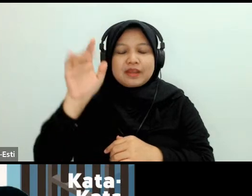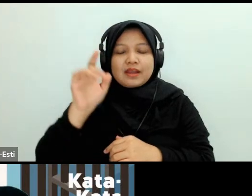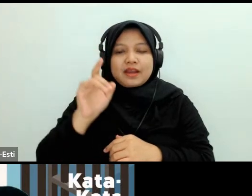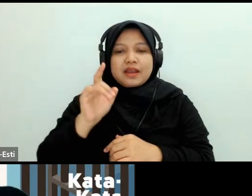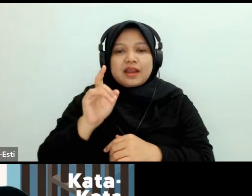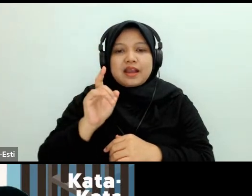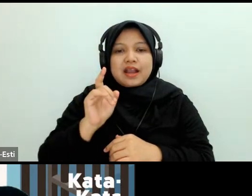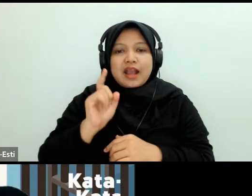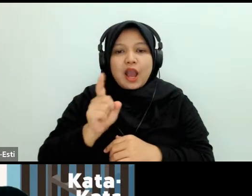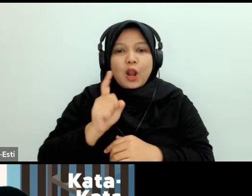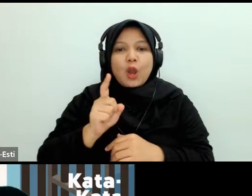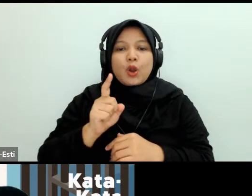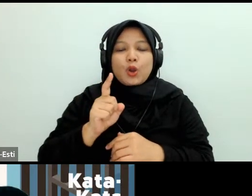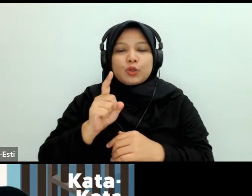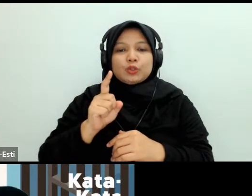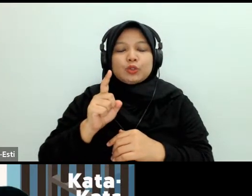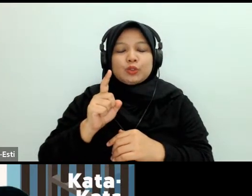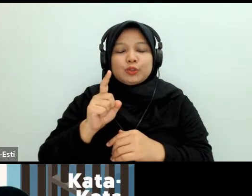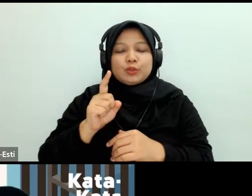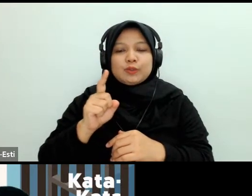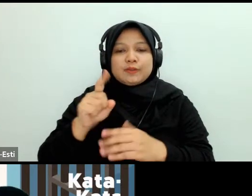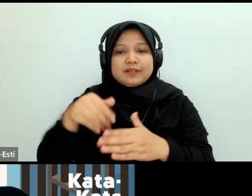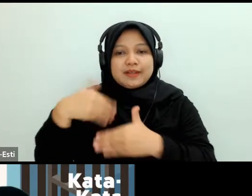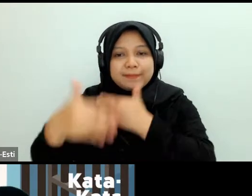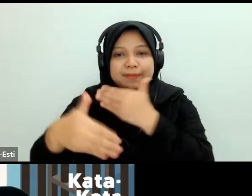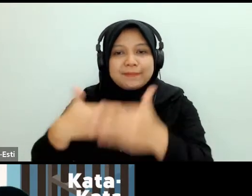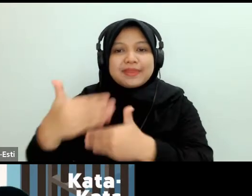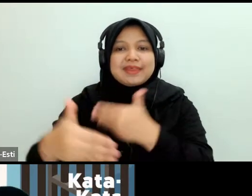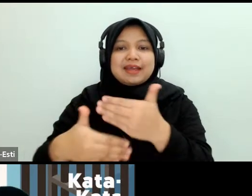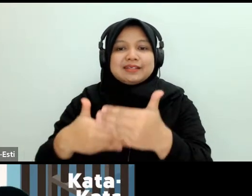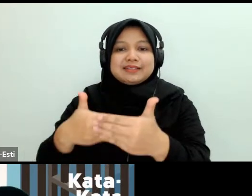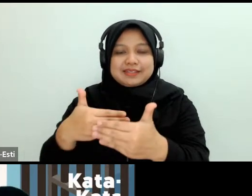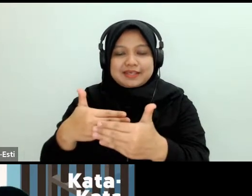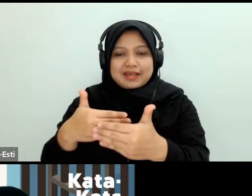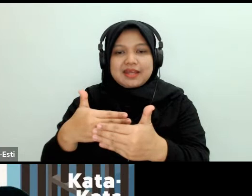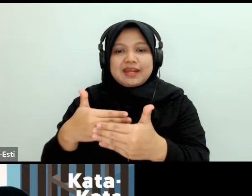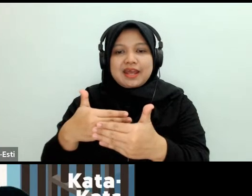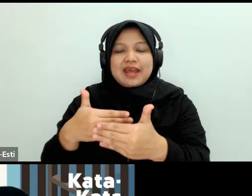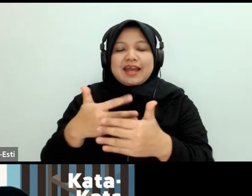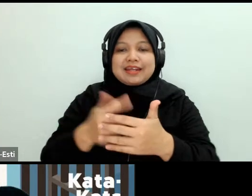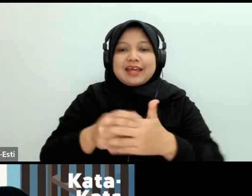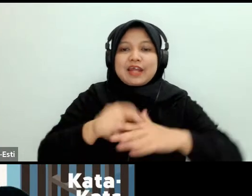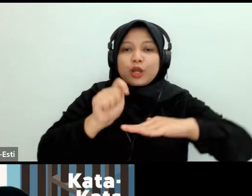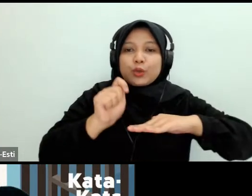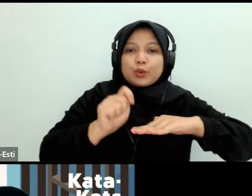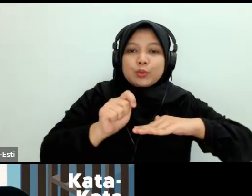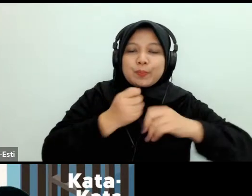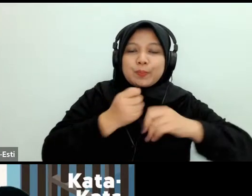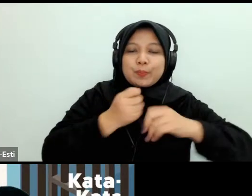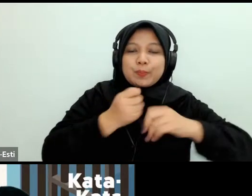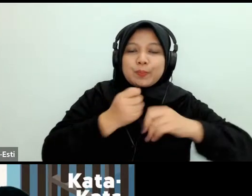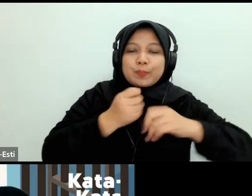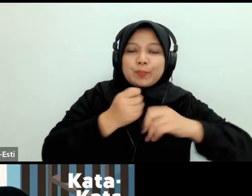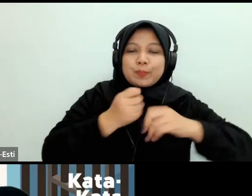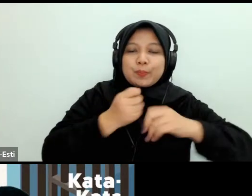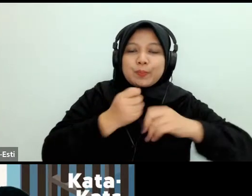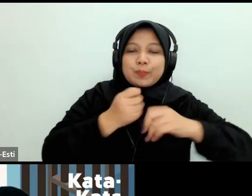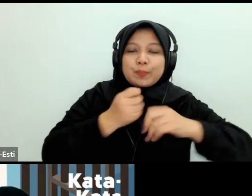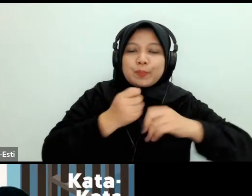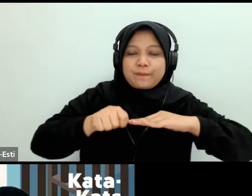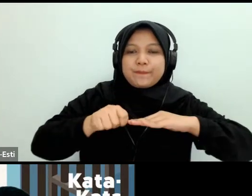diimplementasikan yang disebut sebagai tafsiran hukum bisa jadi letak sirkan yang